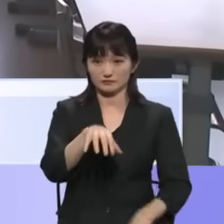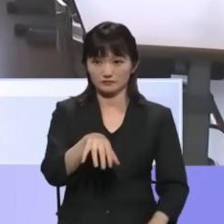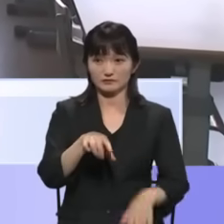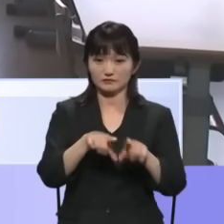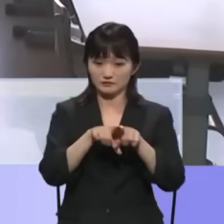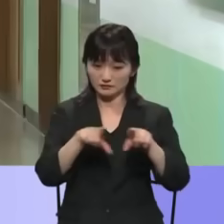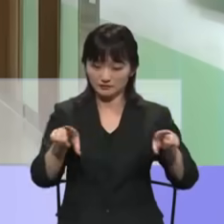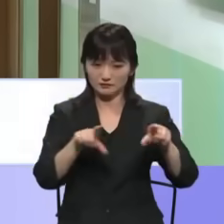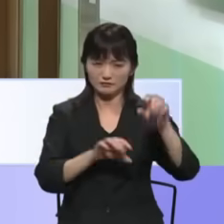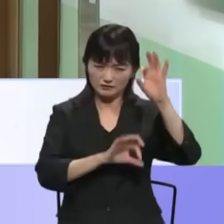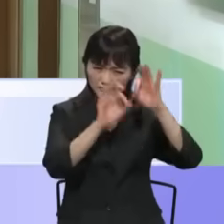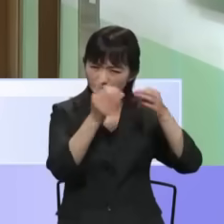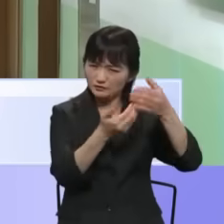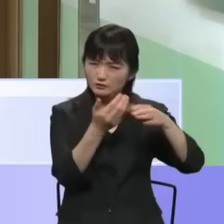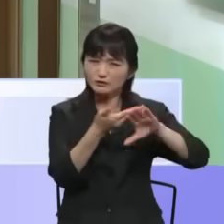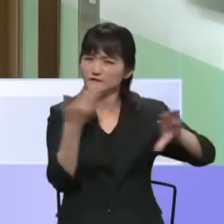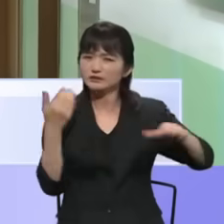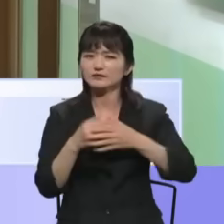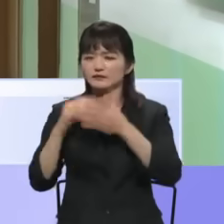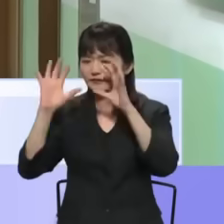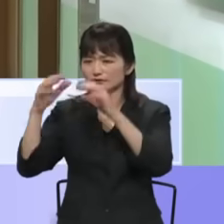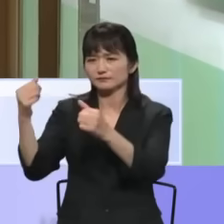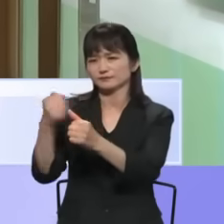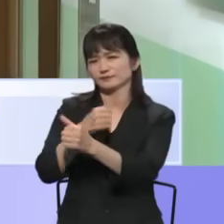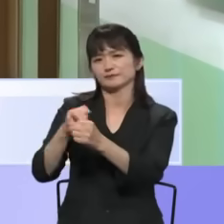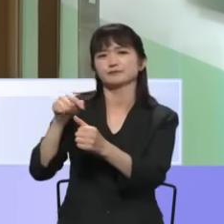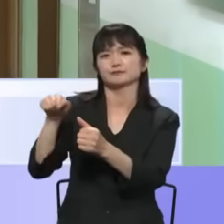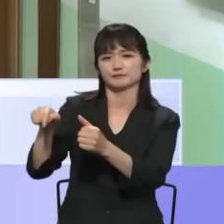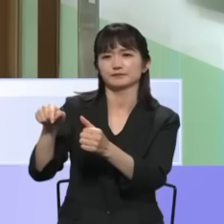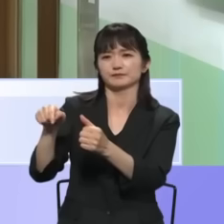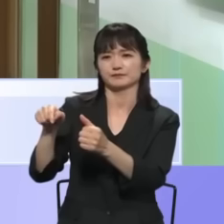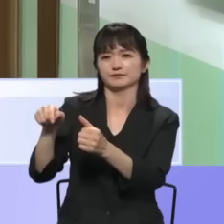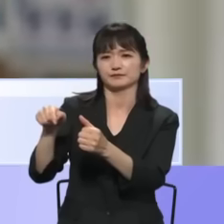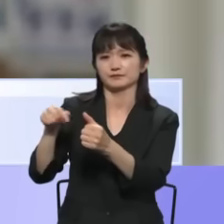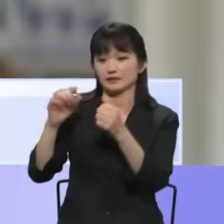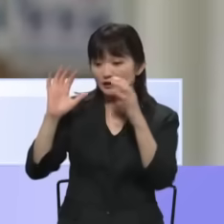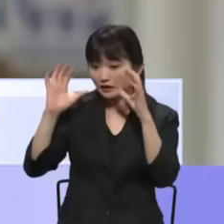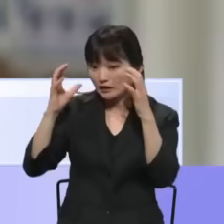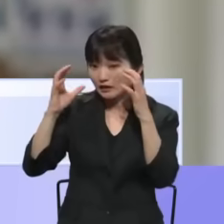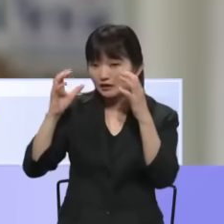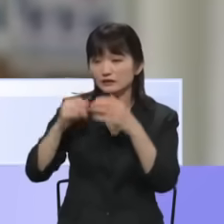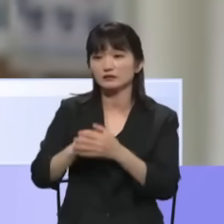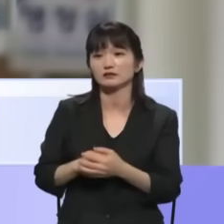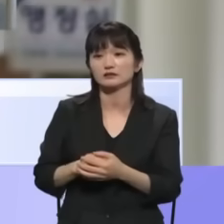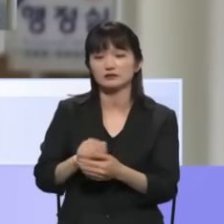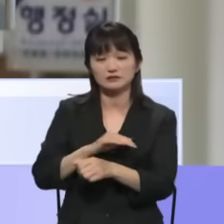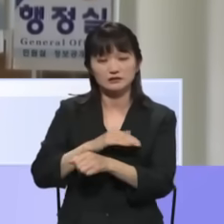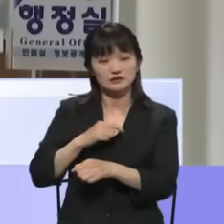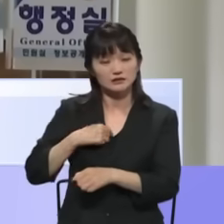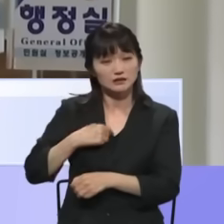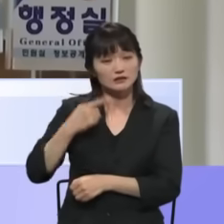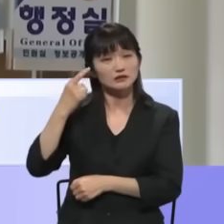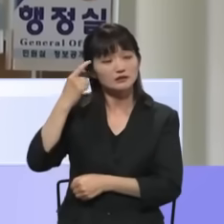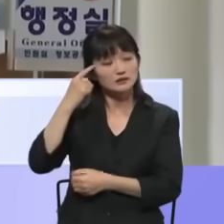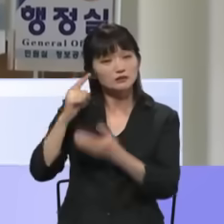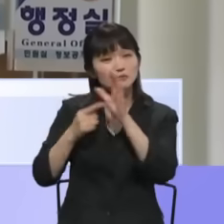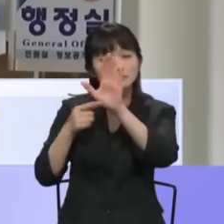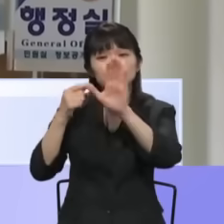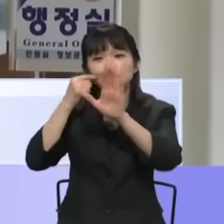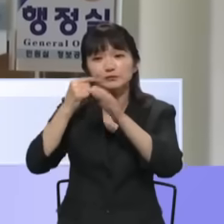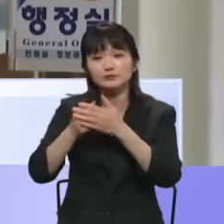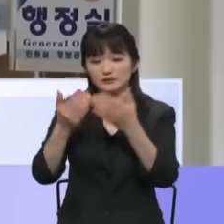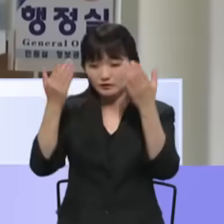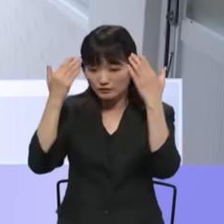일반적인 사건하고 다르게 아동학대와 관련된 조건에 있어서는 사실 아동이 제대로 된 의사 표현을 하기 어렵잖아요 학교에서